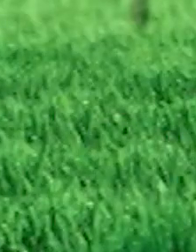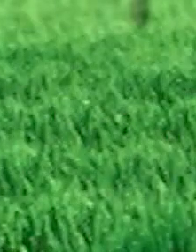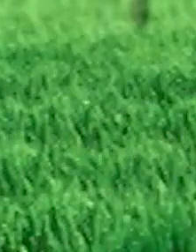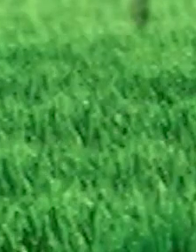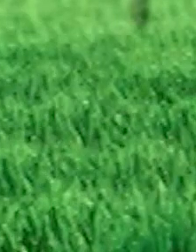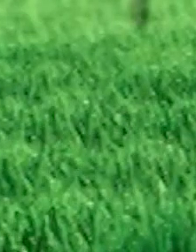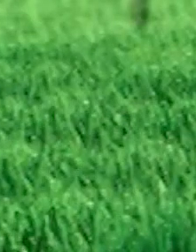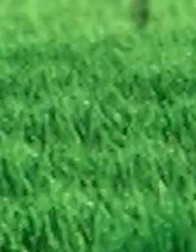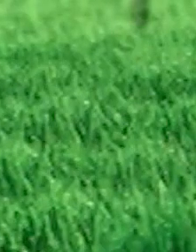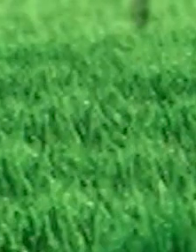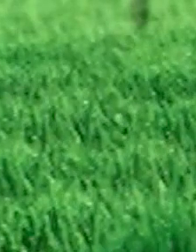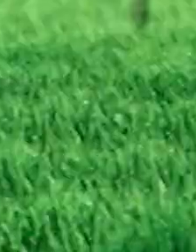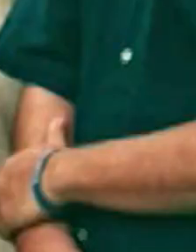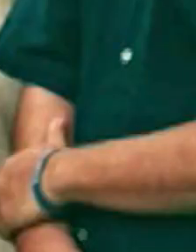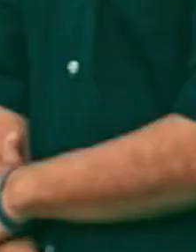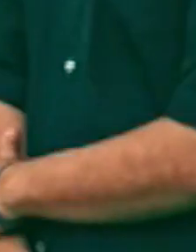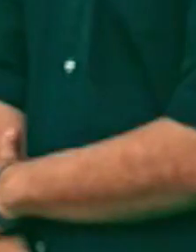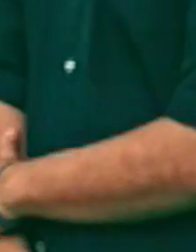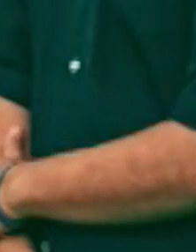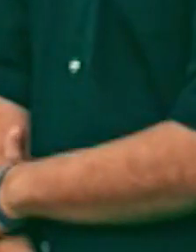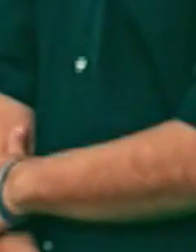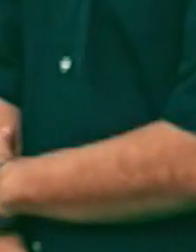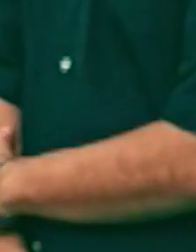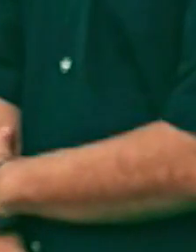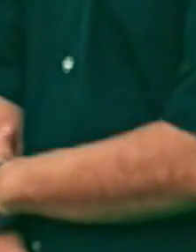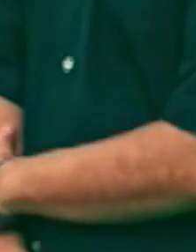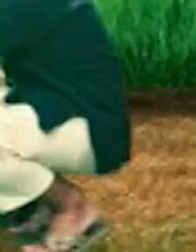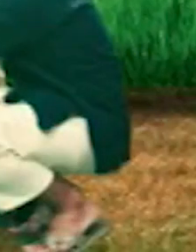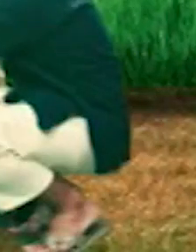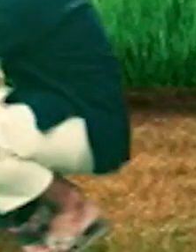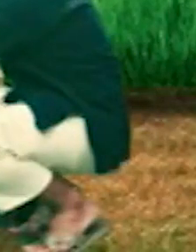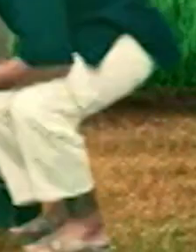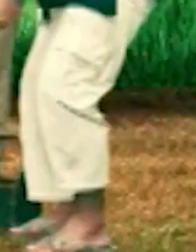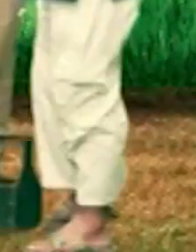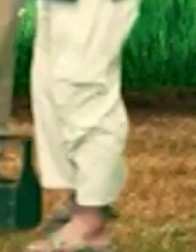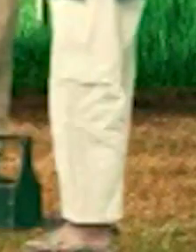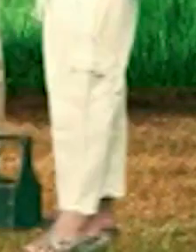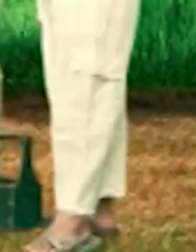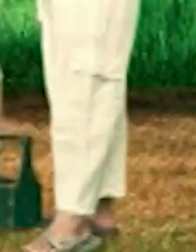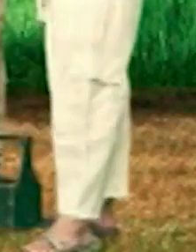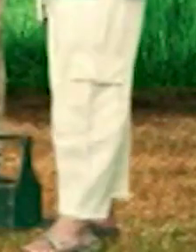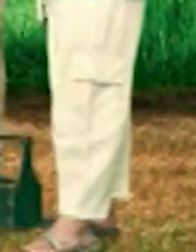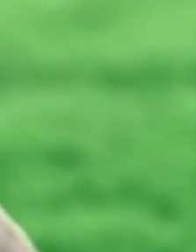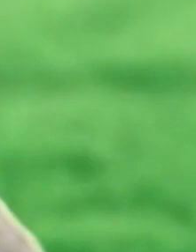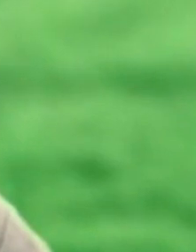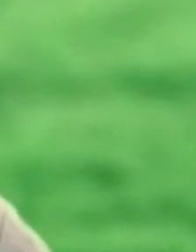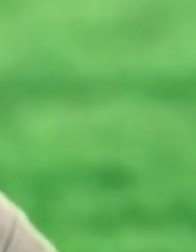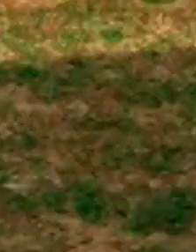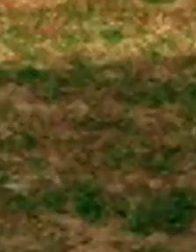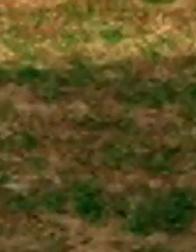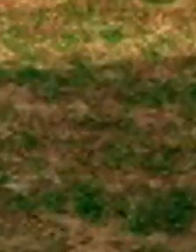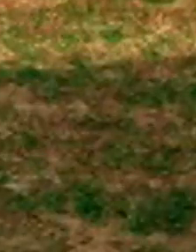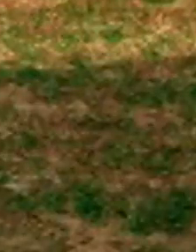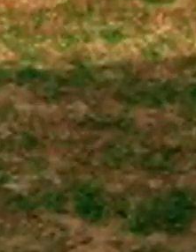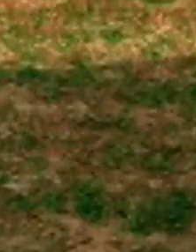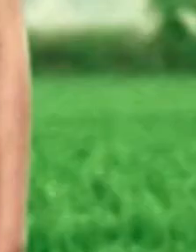กกลับบ้านนักกายภาพตามมาฟื้นฟูญาติเพื่อนบ้านอสอมออบอตอเข้าดูแลสภาพแวดล้อม